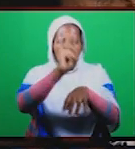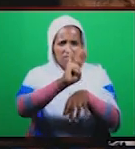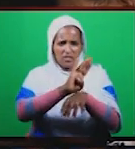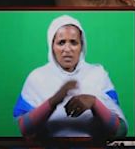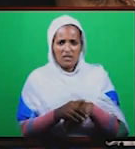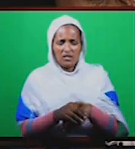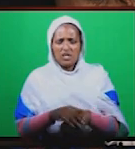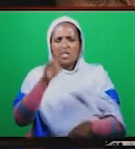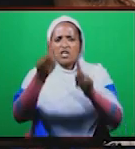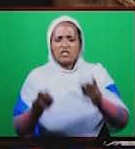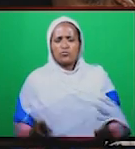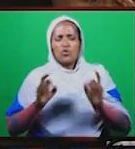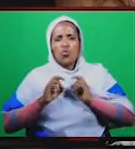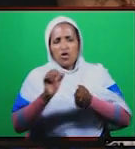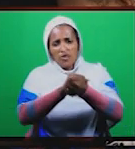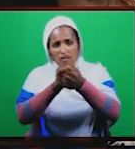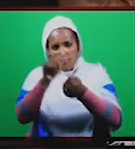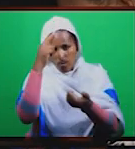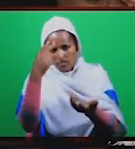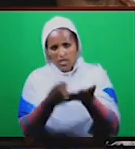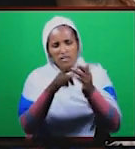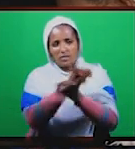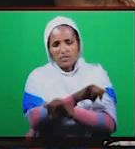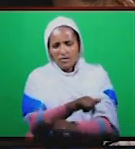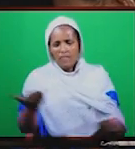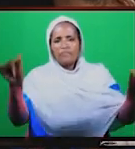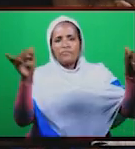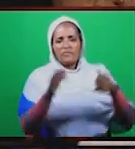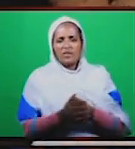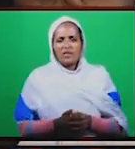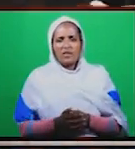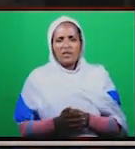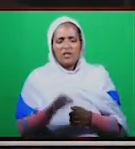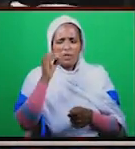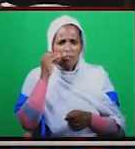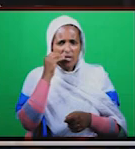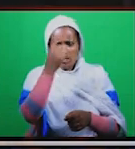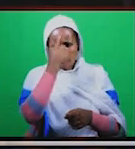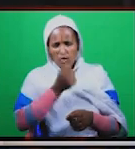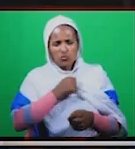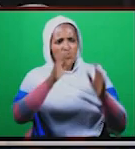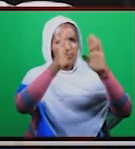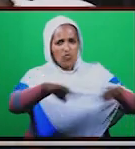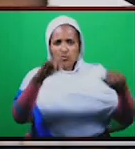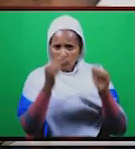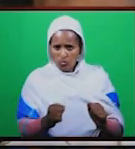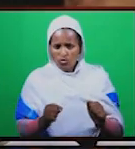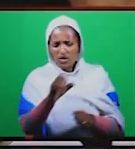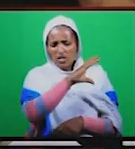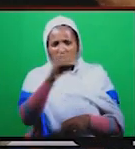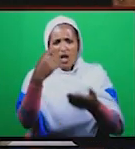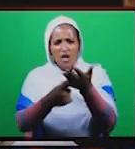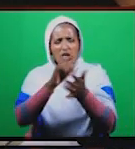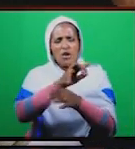ለሀገር መሪዎች ይፈጠሩና በእነዚያ ምክንያት ነው ቤተ ክርስቲያን የህዝብ ህይወት የሚጠፋው፣